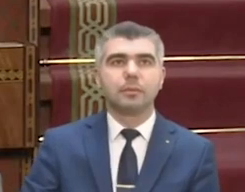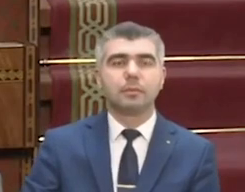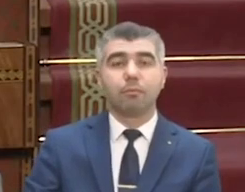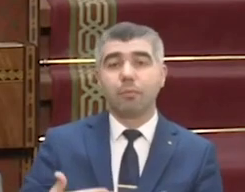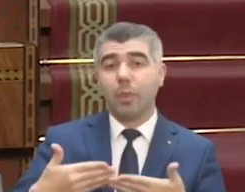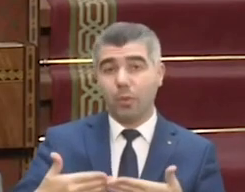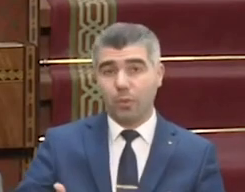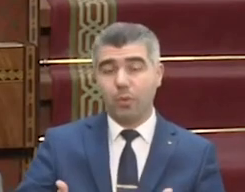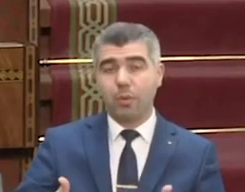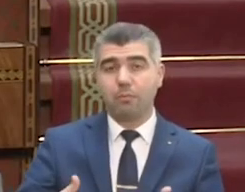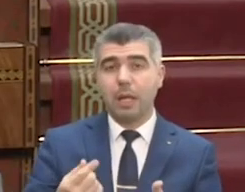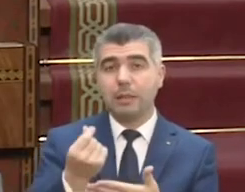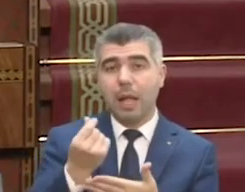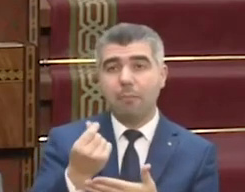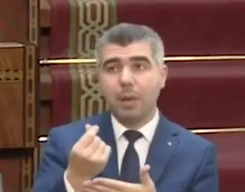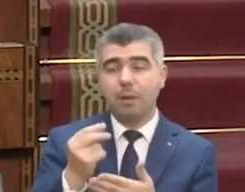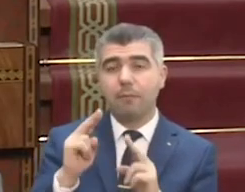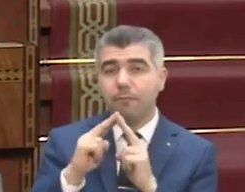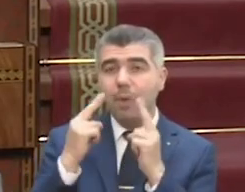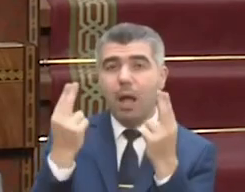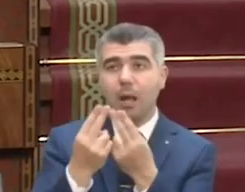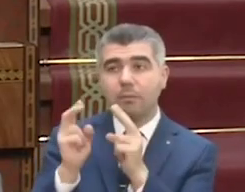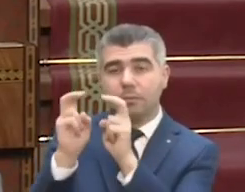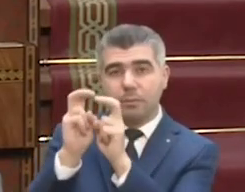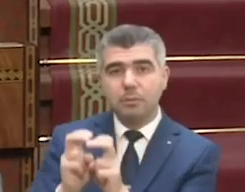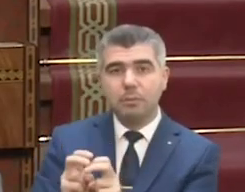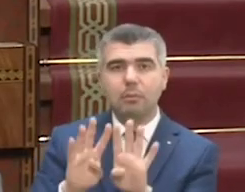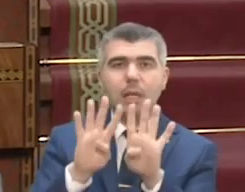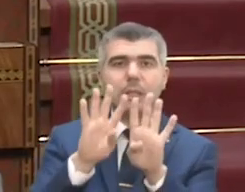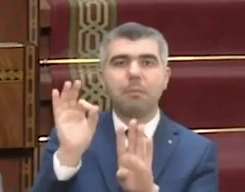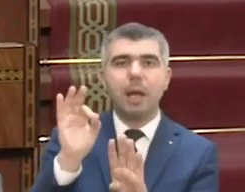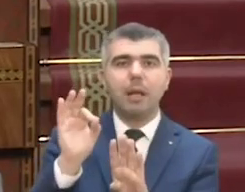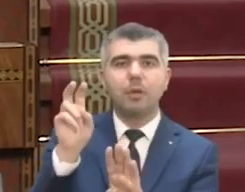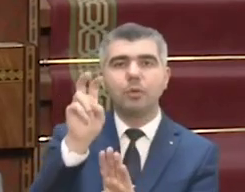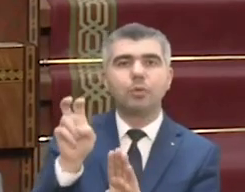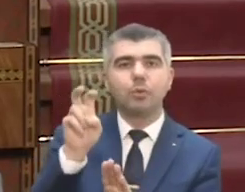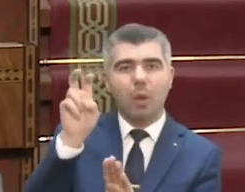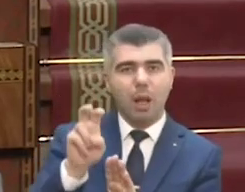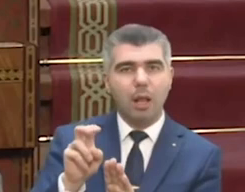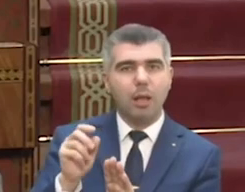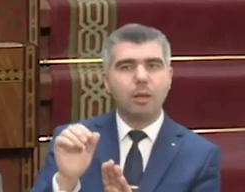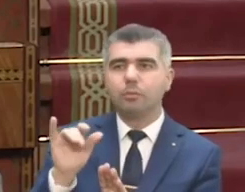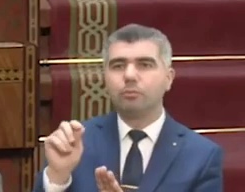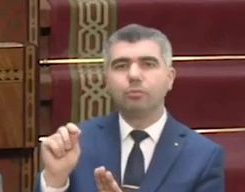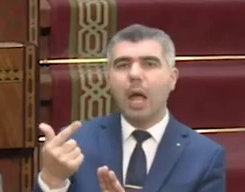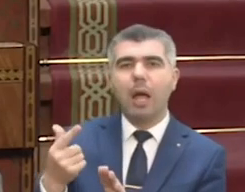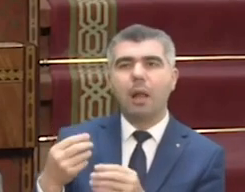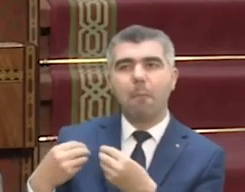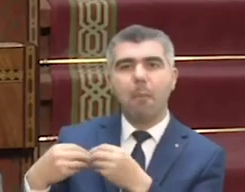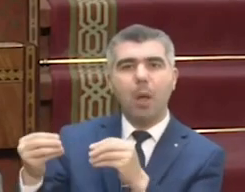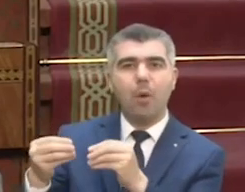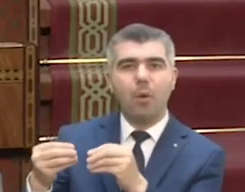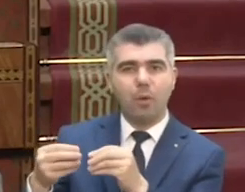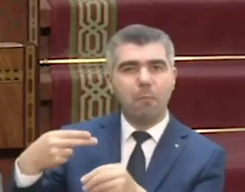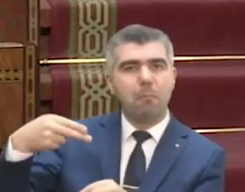اليوم الاسعار عالميا انخفضت اقل من 80 دولار شحال خاصه يتباع اليوم